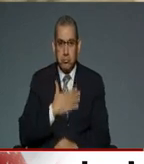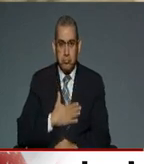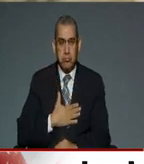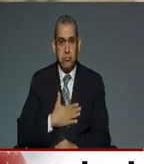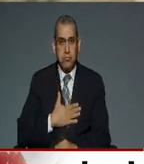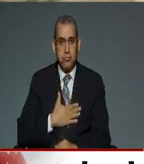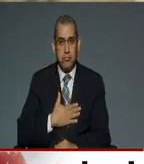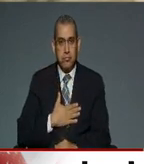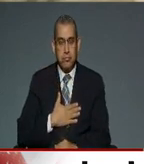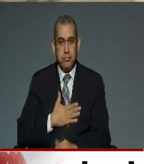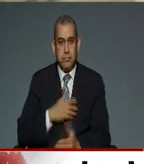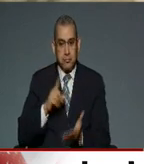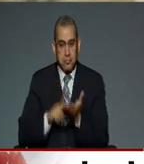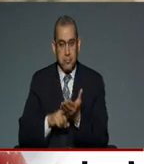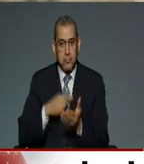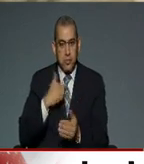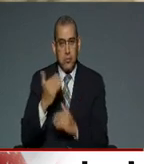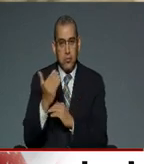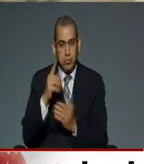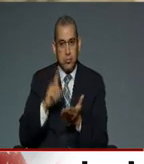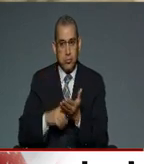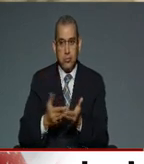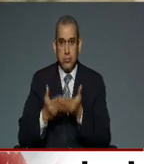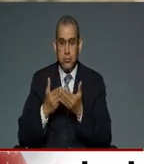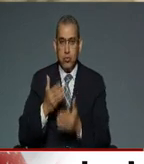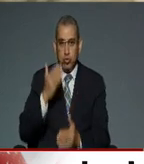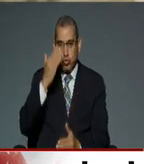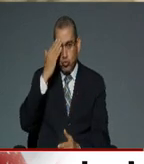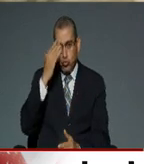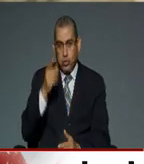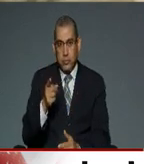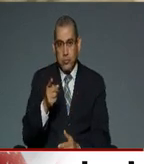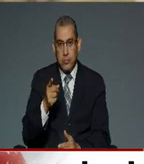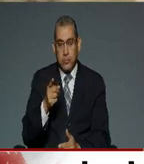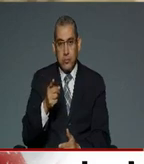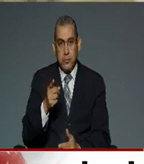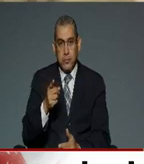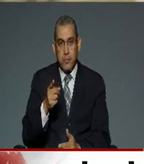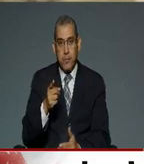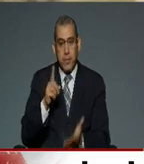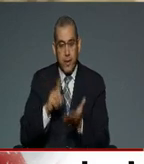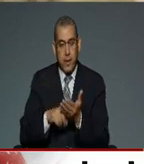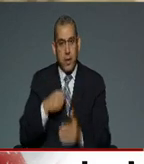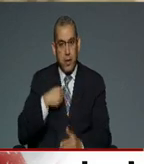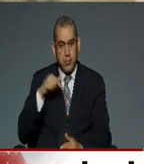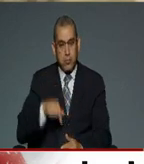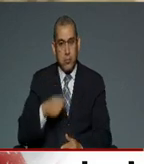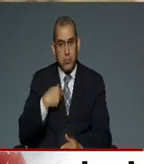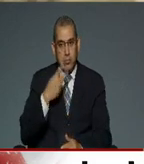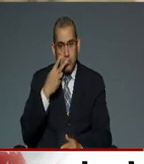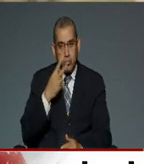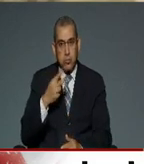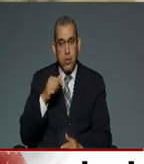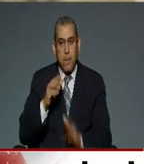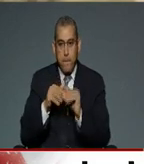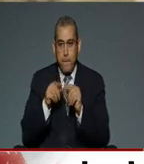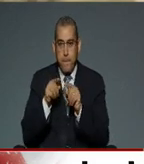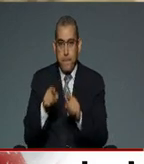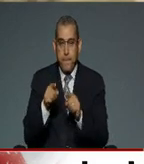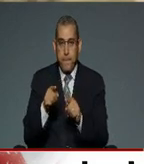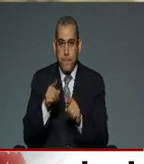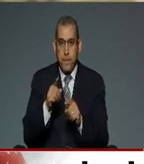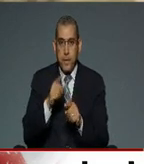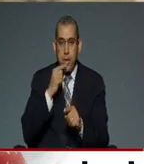الضياف اظهرته لنا لنا فعلا نستشعر وك مصر والقاهره هي